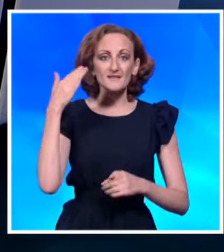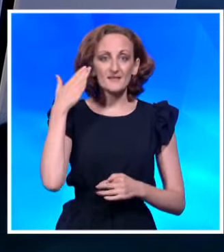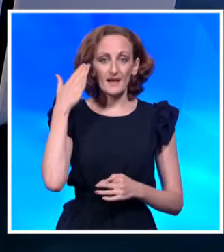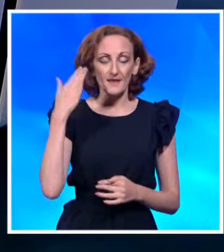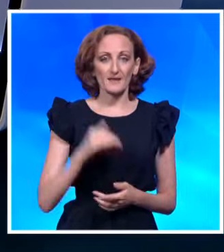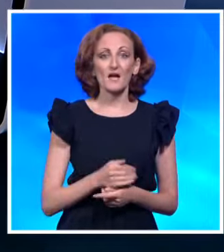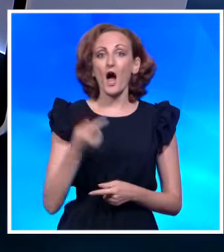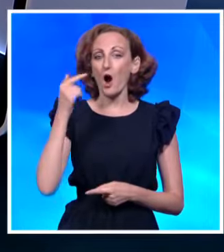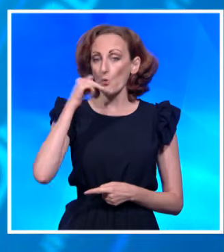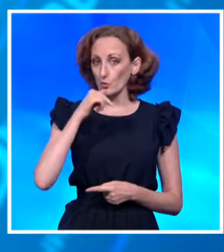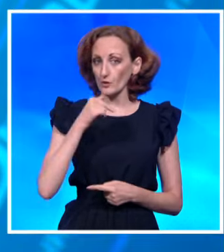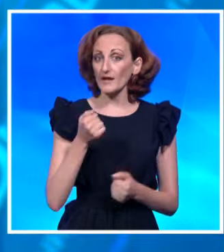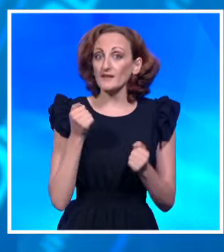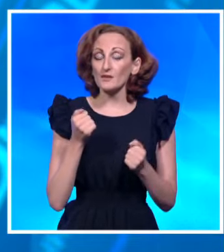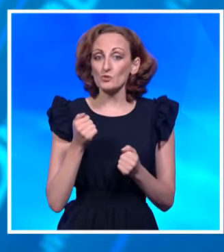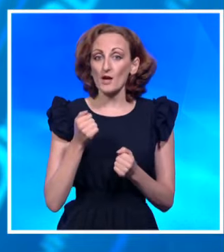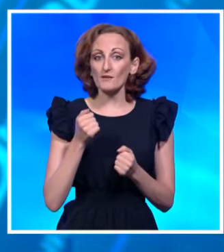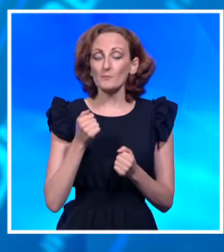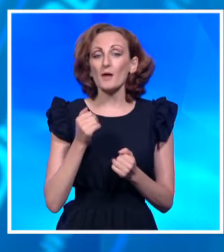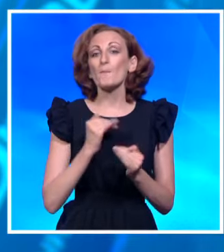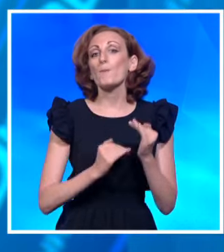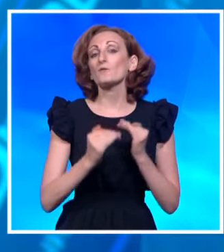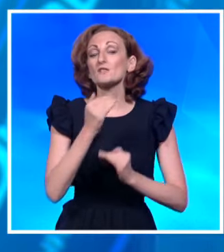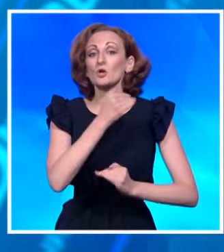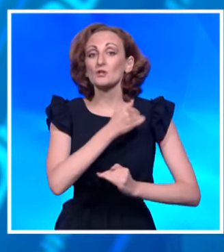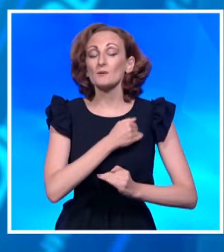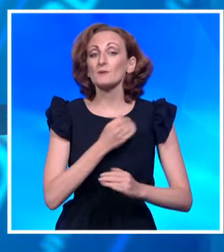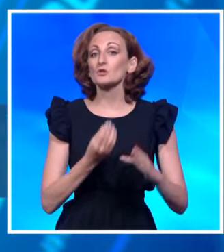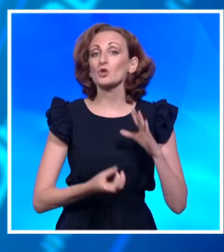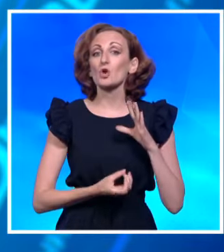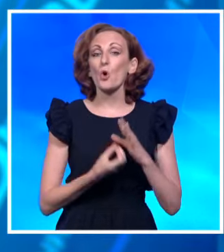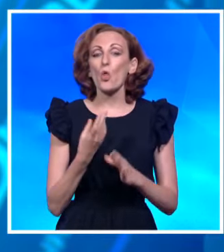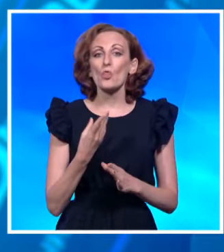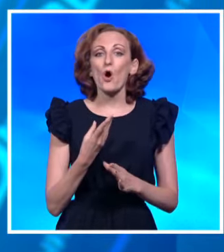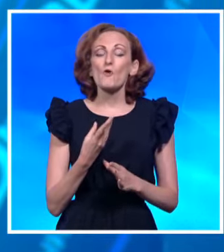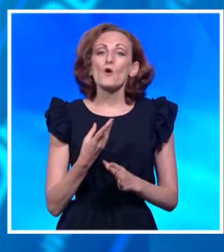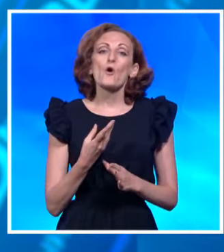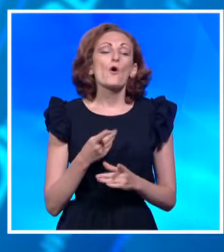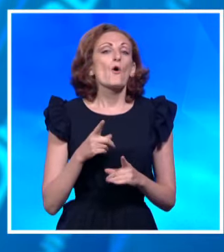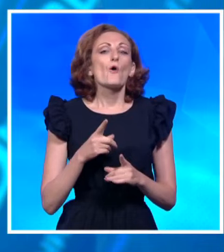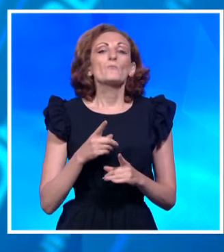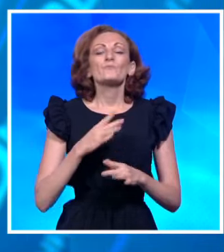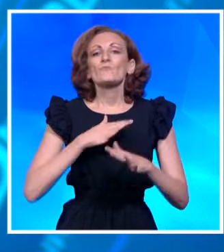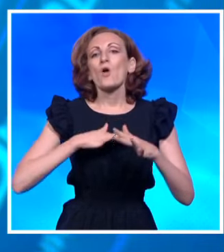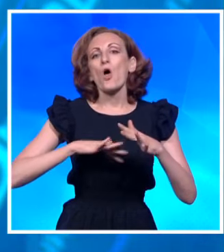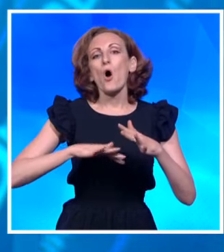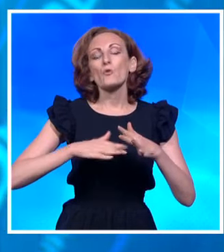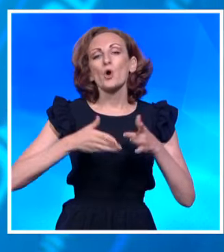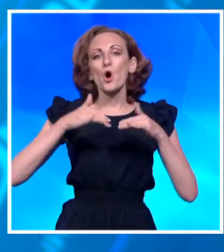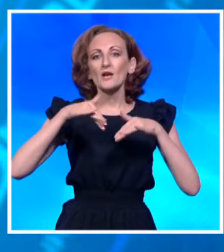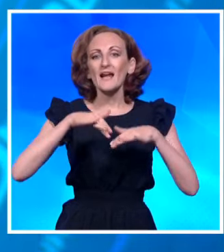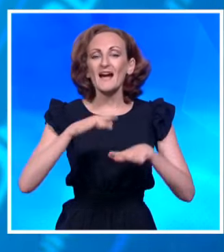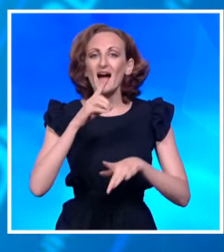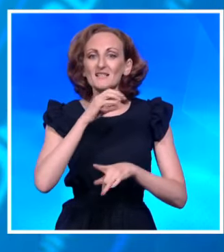утре? Къде да очакваме? Утре още малко по-високи температури. Отново в подолното течение на река Струма, т.е. в